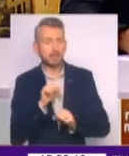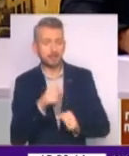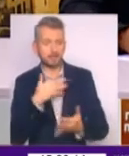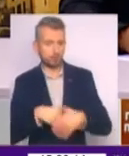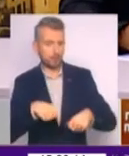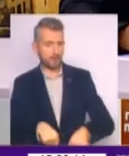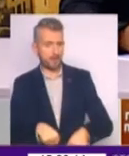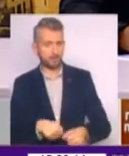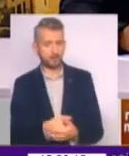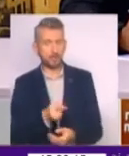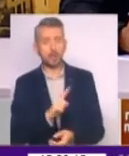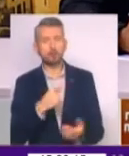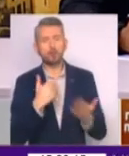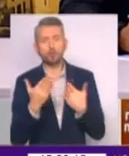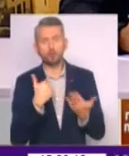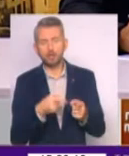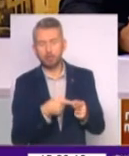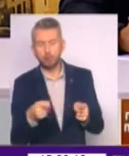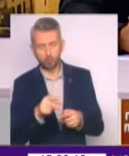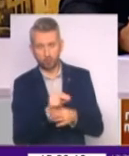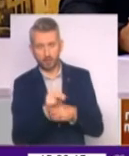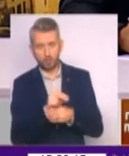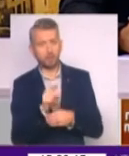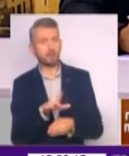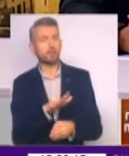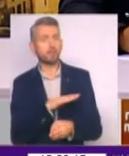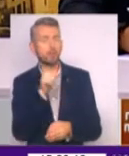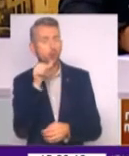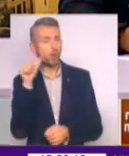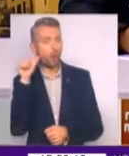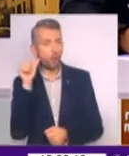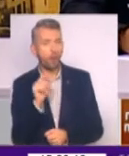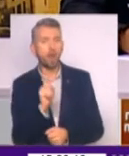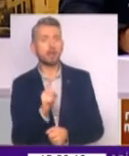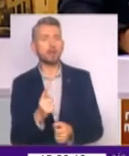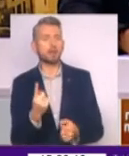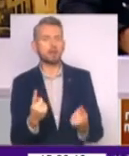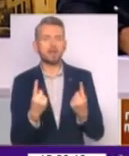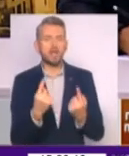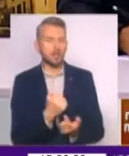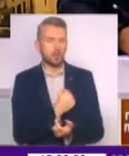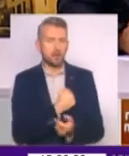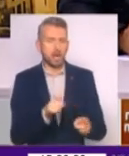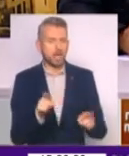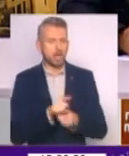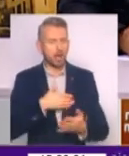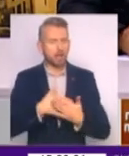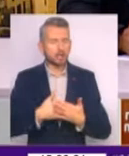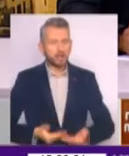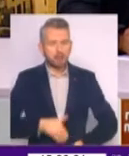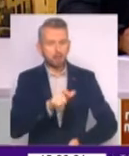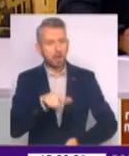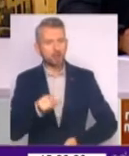права. Те, що стосується поточного ремонту, він відбувався минулого року, але, на превеликий жаль, таких активних мешканців,